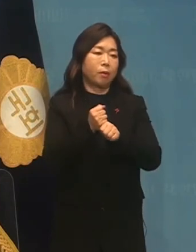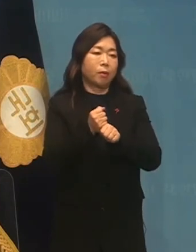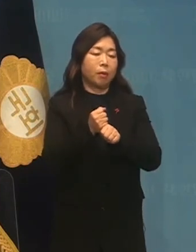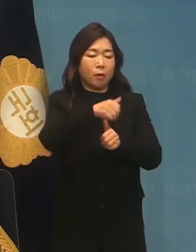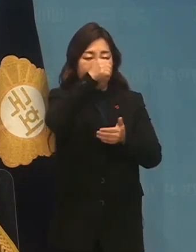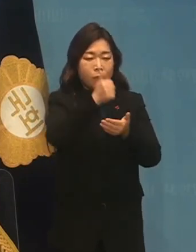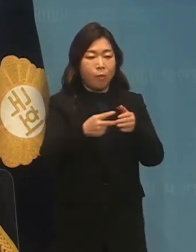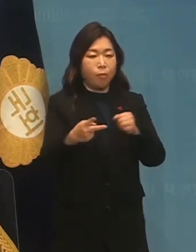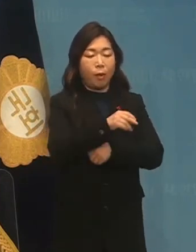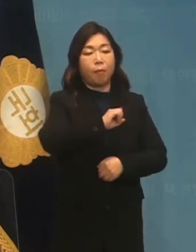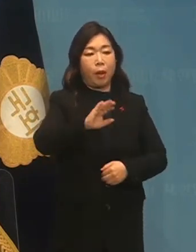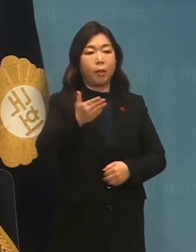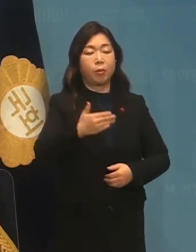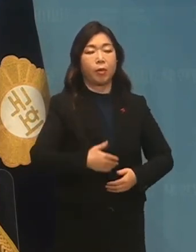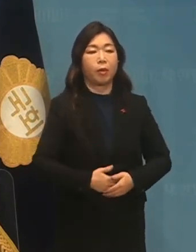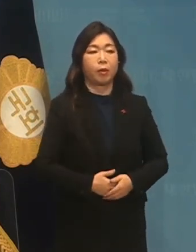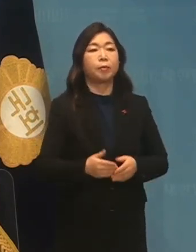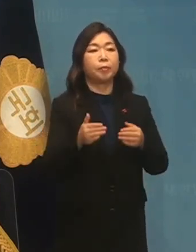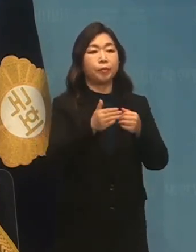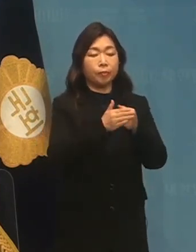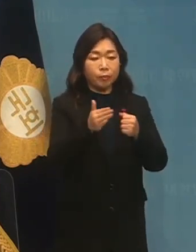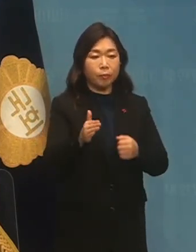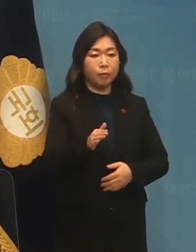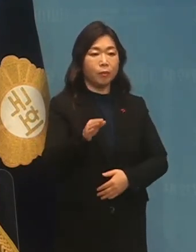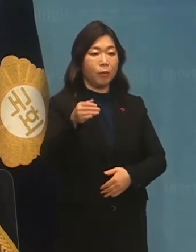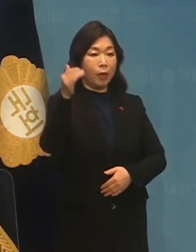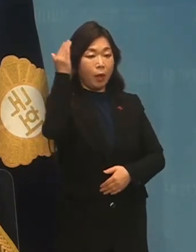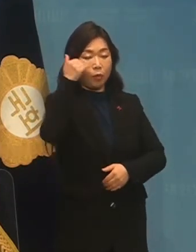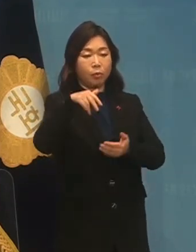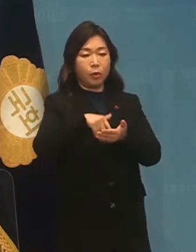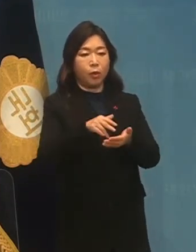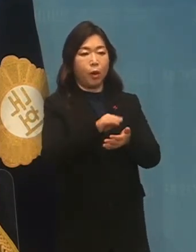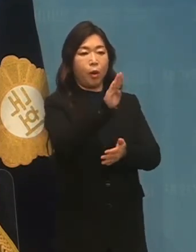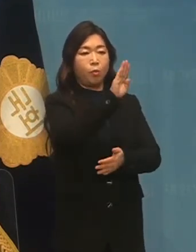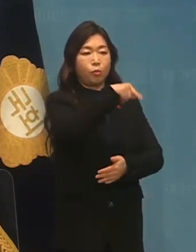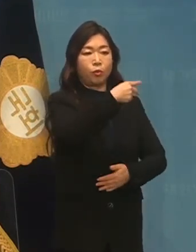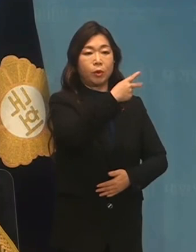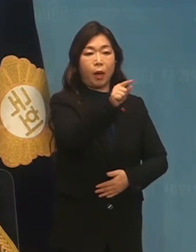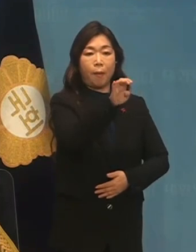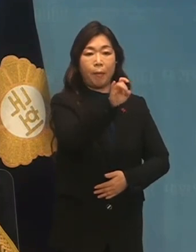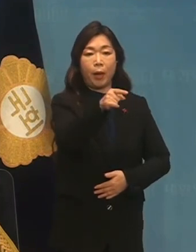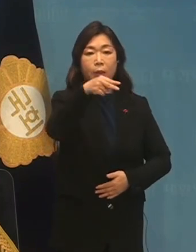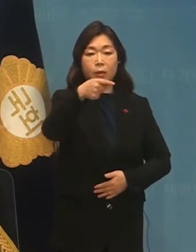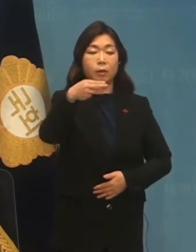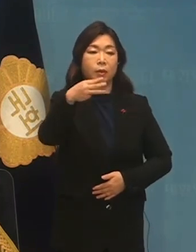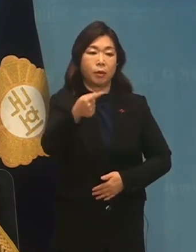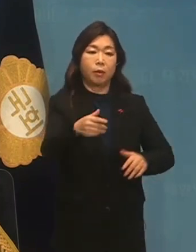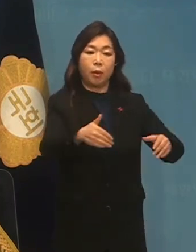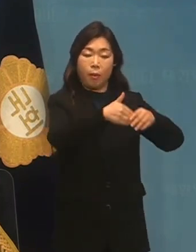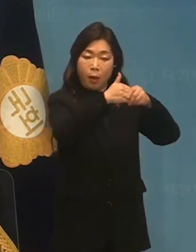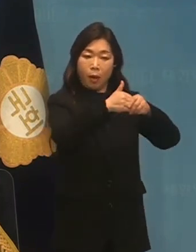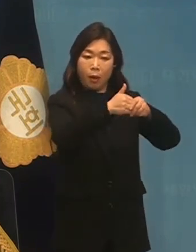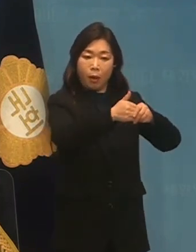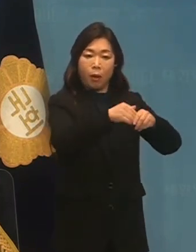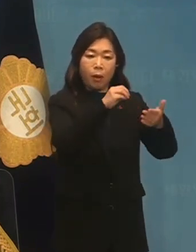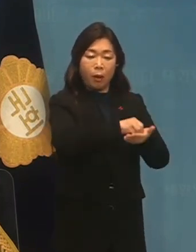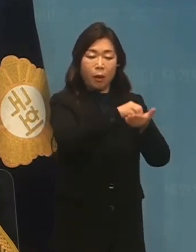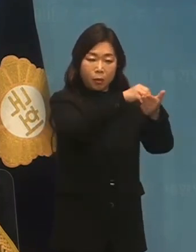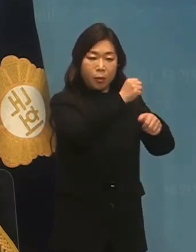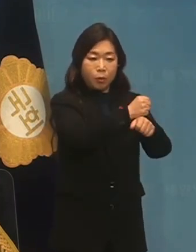대한민국이 부다페스트 협약에 가입하도록 만들겠습니다. 그래서 국가 간에 사이버 범죄